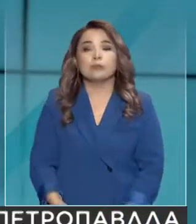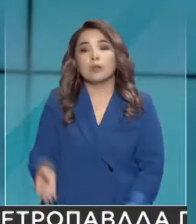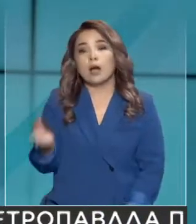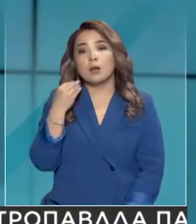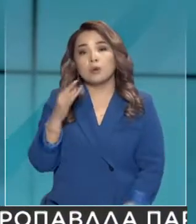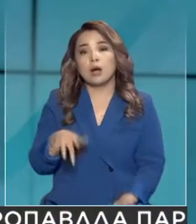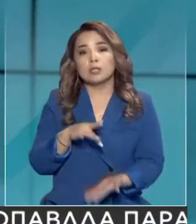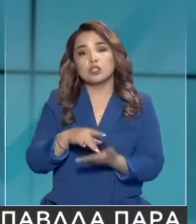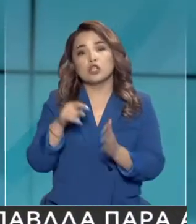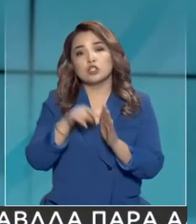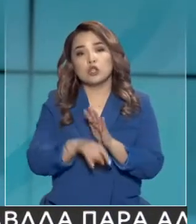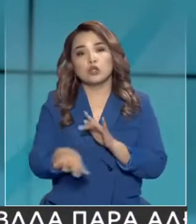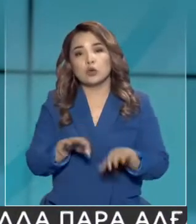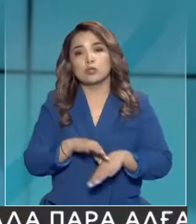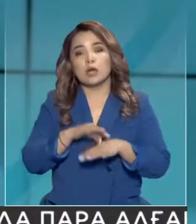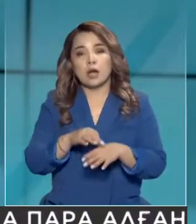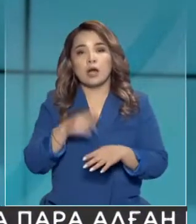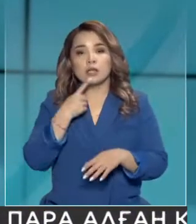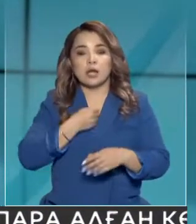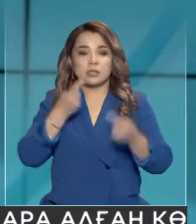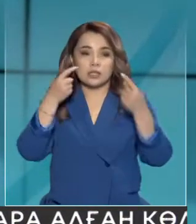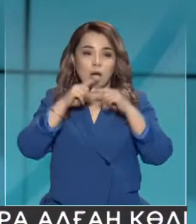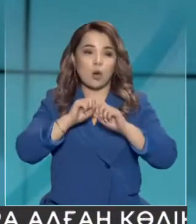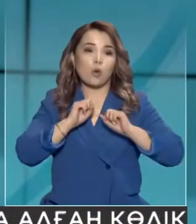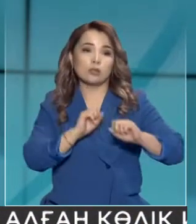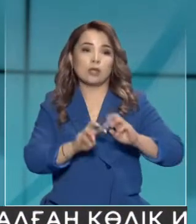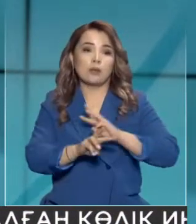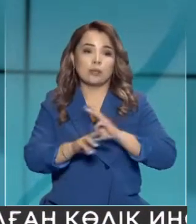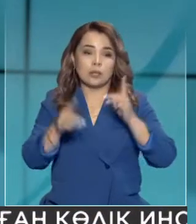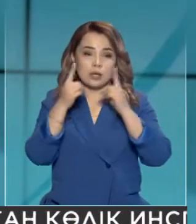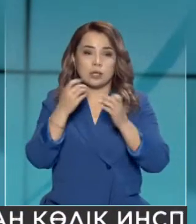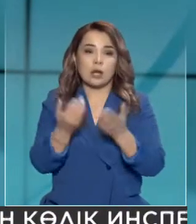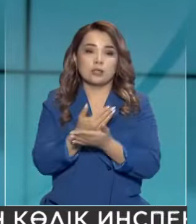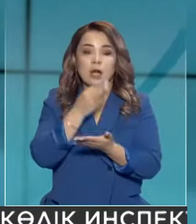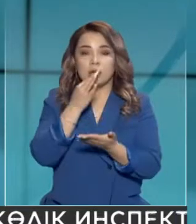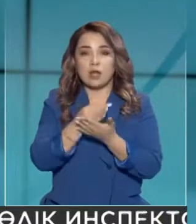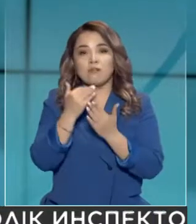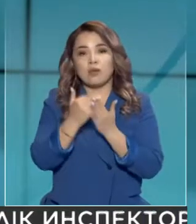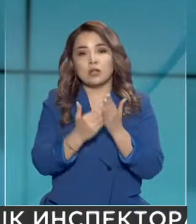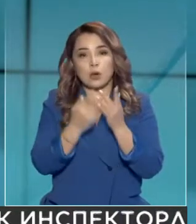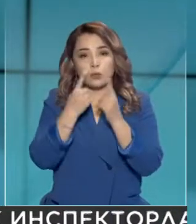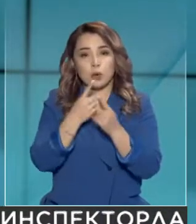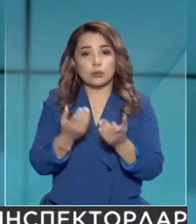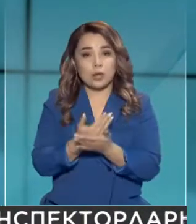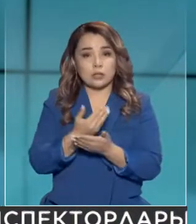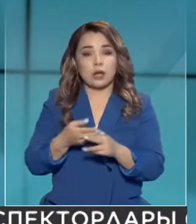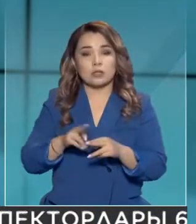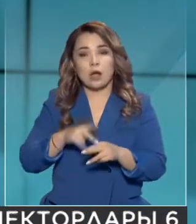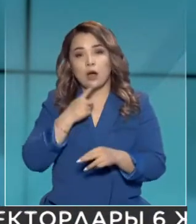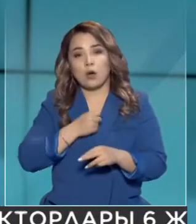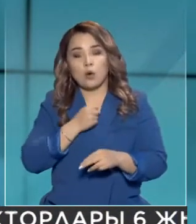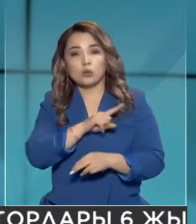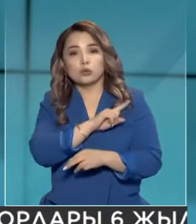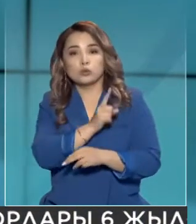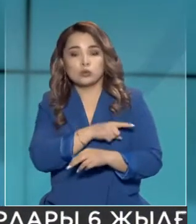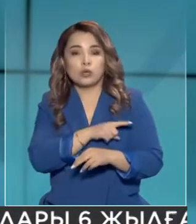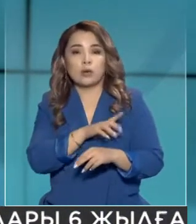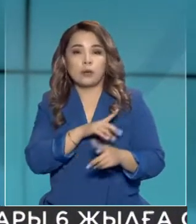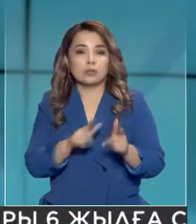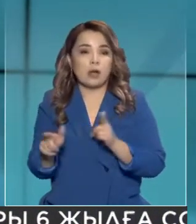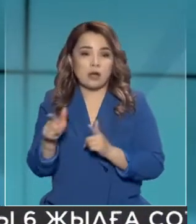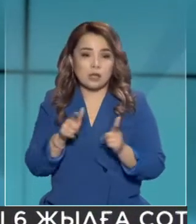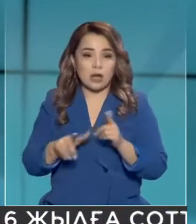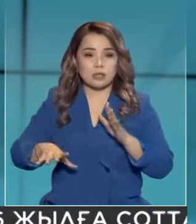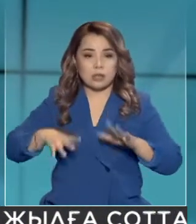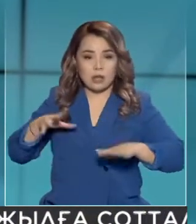Алматыда қала ішінде жүрген әскери техникаға қатысты қорғаныс министрлігі жауап берді. Ведомствоның хабарлауынша, бұл қарулы күштердің жауынгерлік